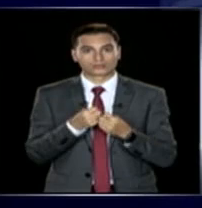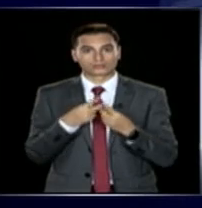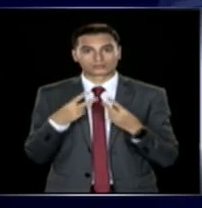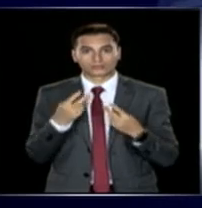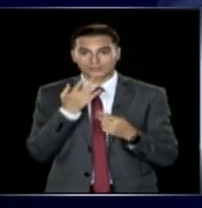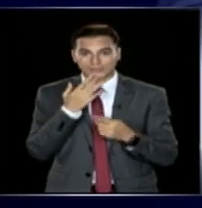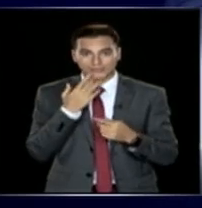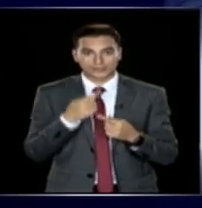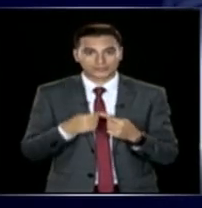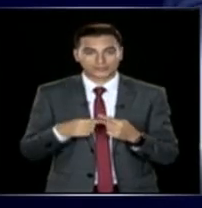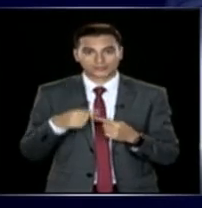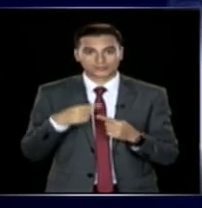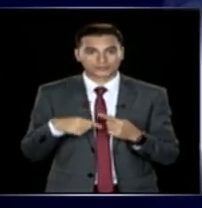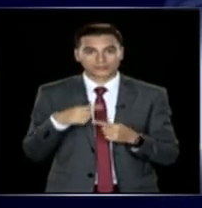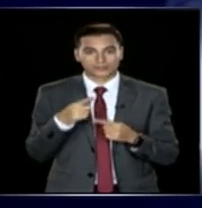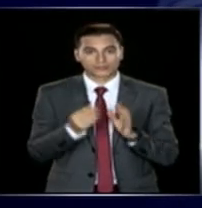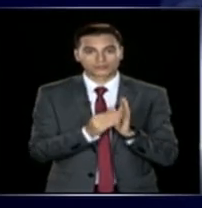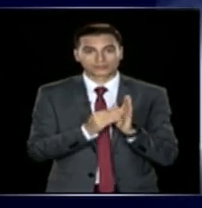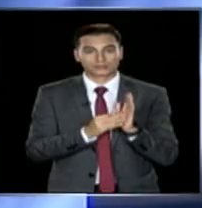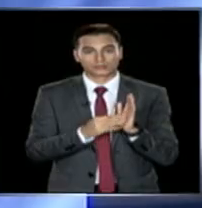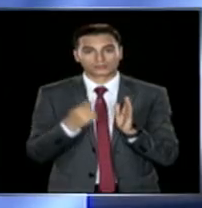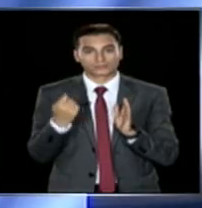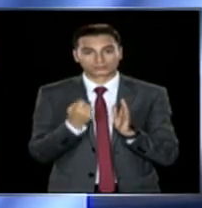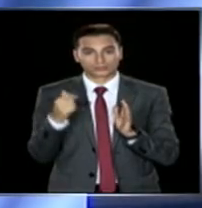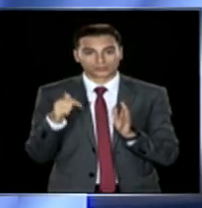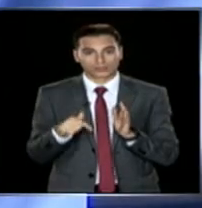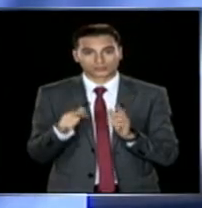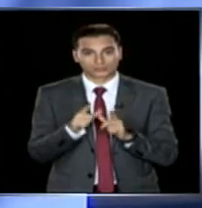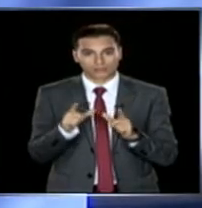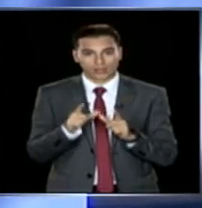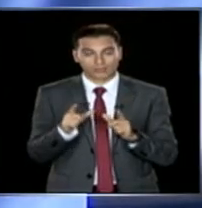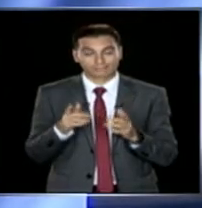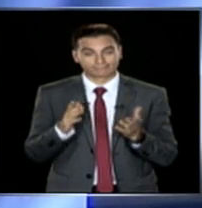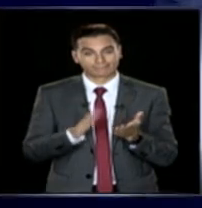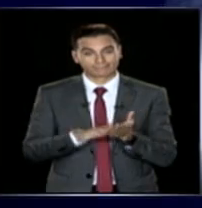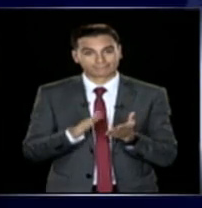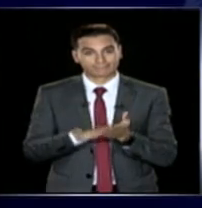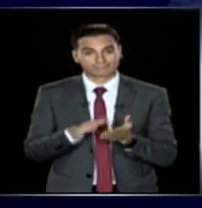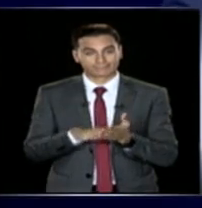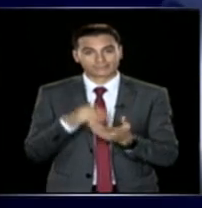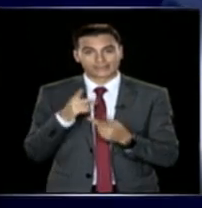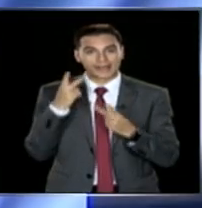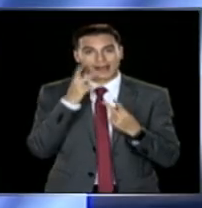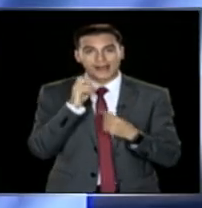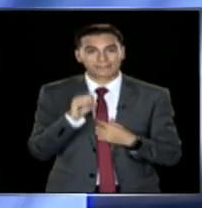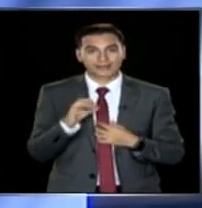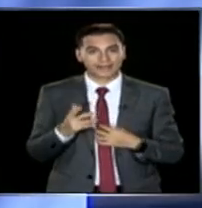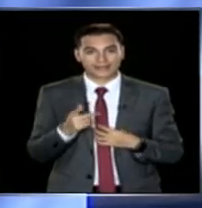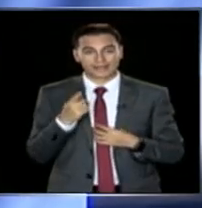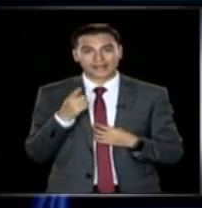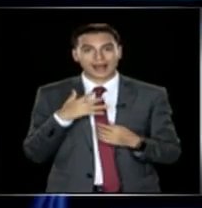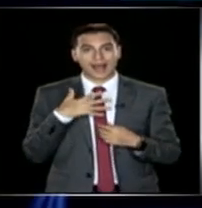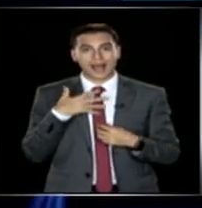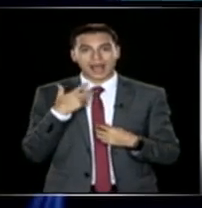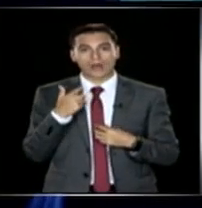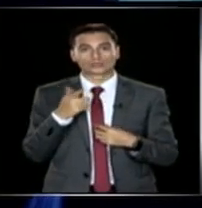بقيتي بتعرفي تستخدمي لغة برايل. أي برافو عليكي. طيب حلمك، عايزة تبقي